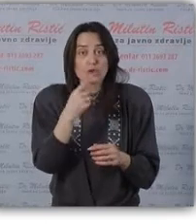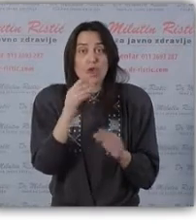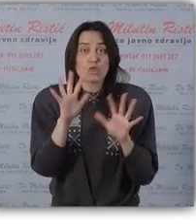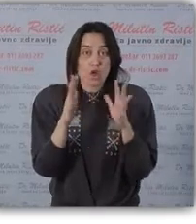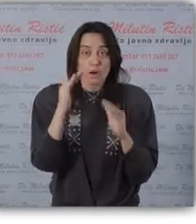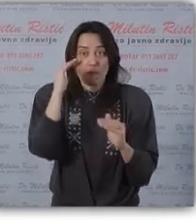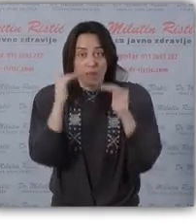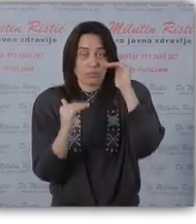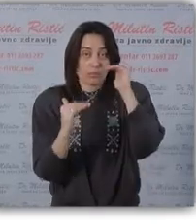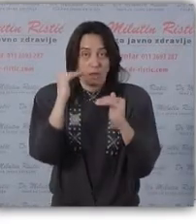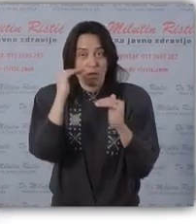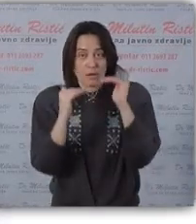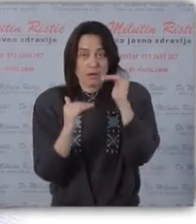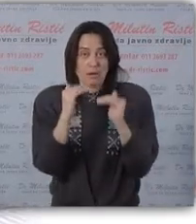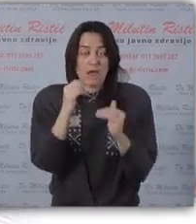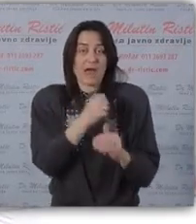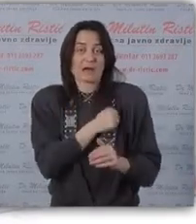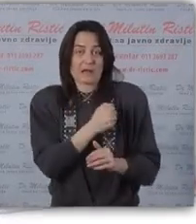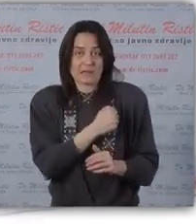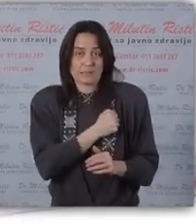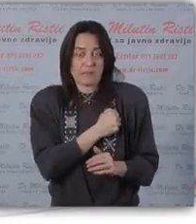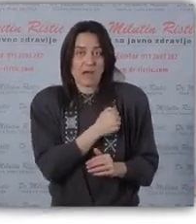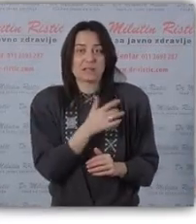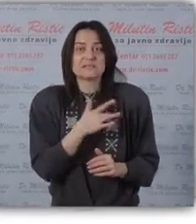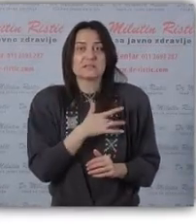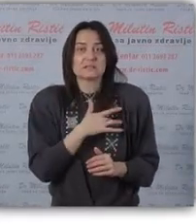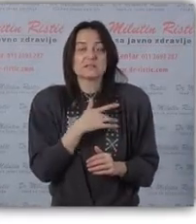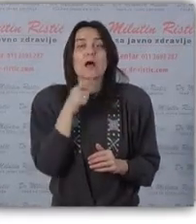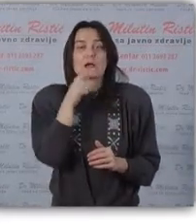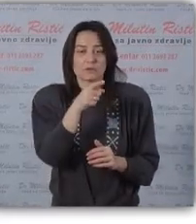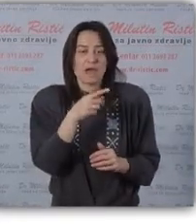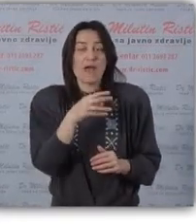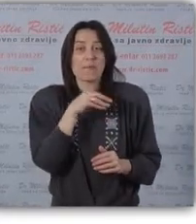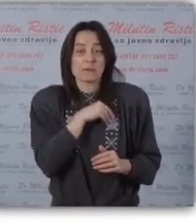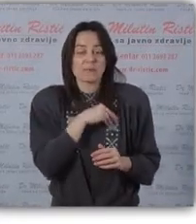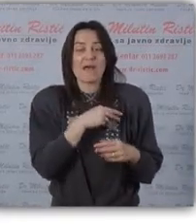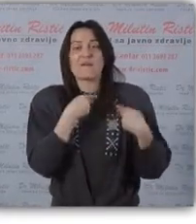dođe do uspostavljanja normalnog ritma srca,